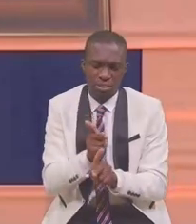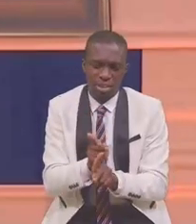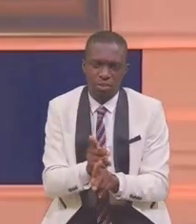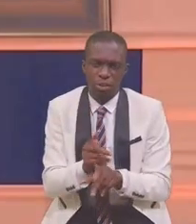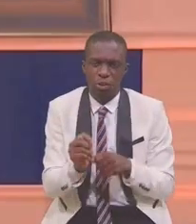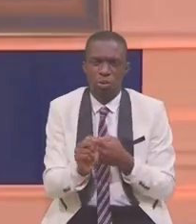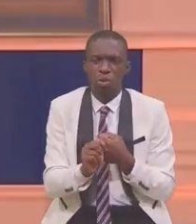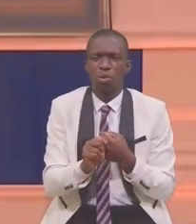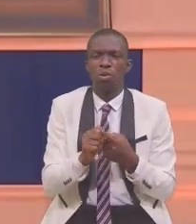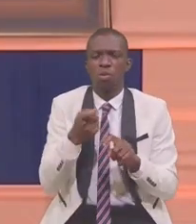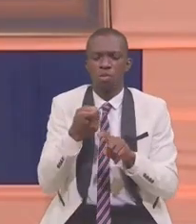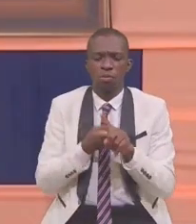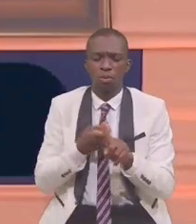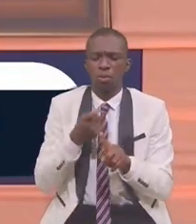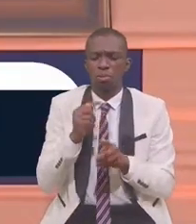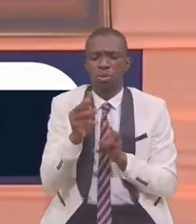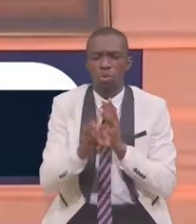Allons,